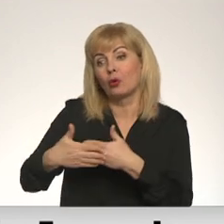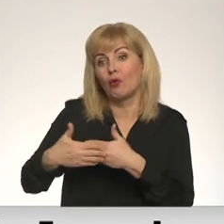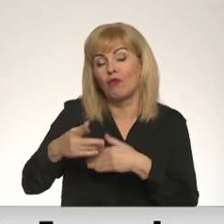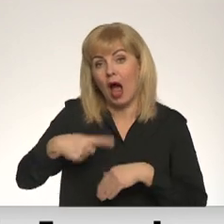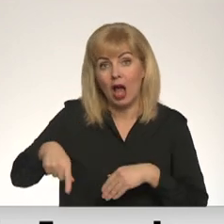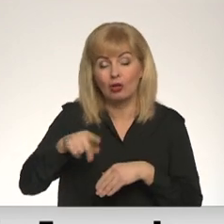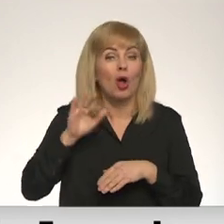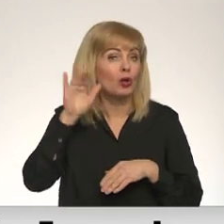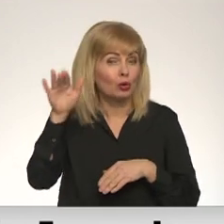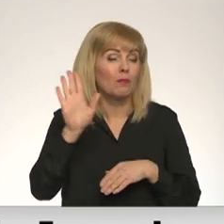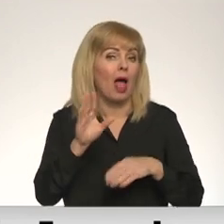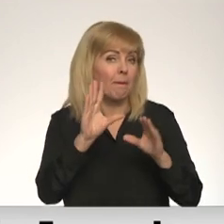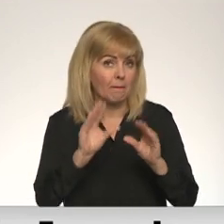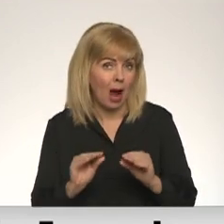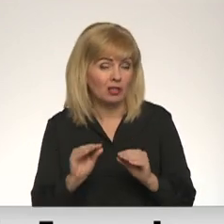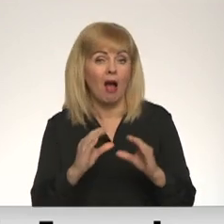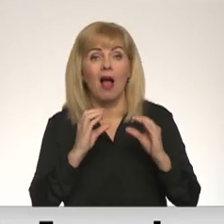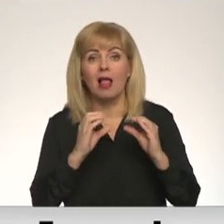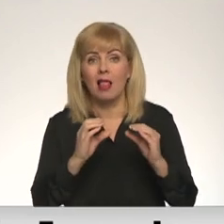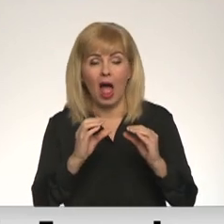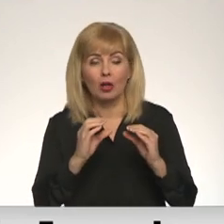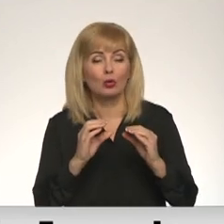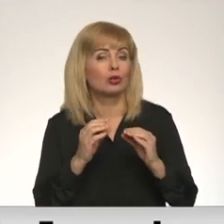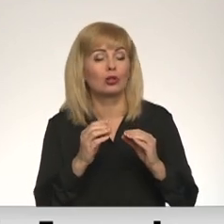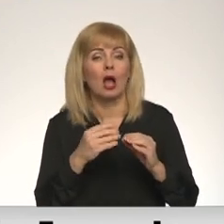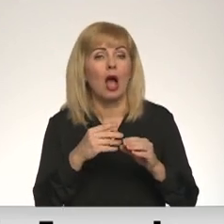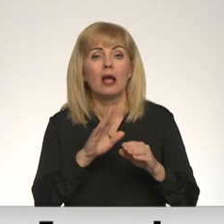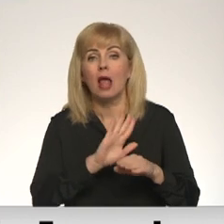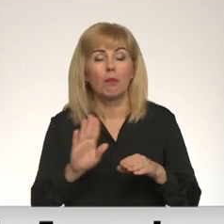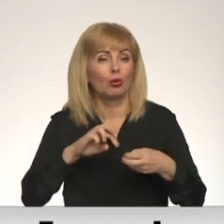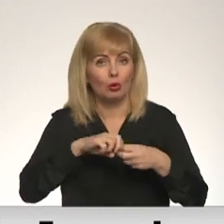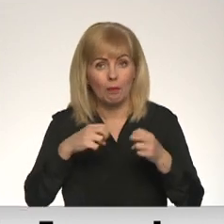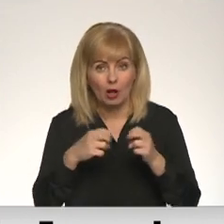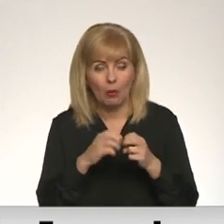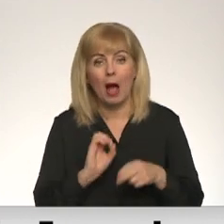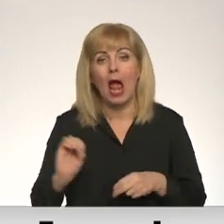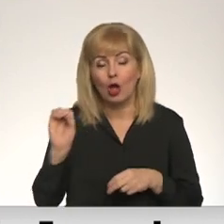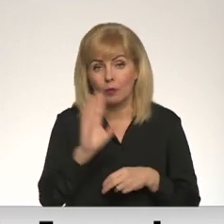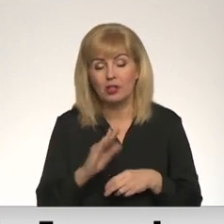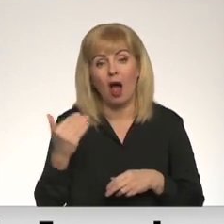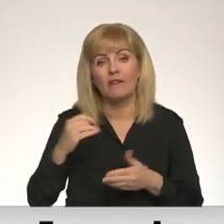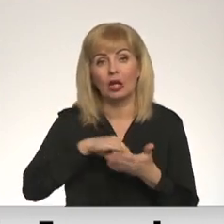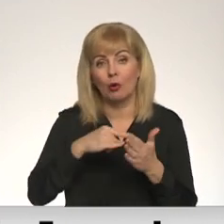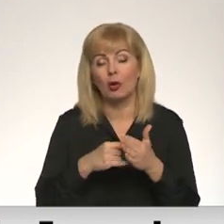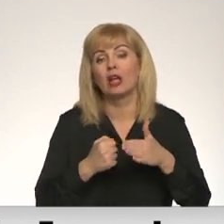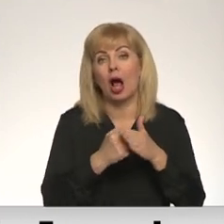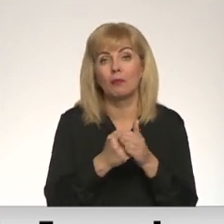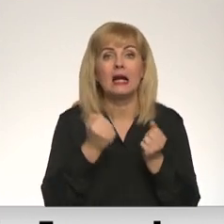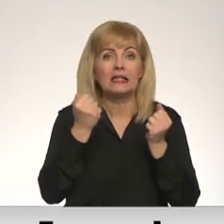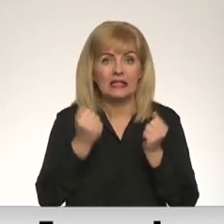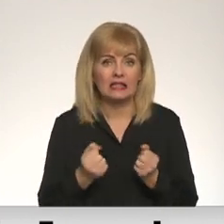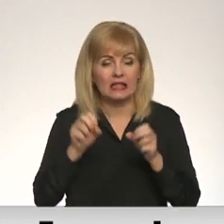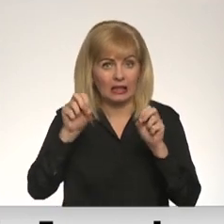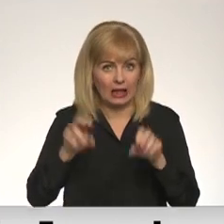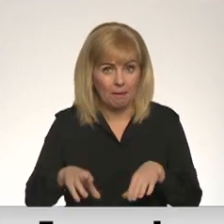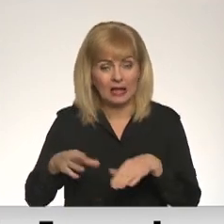Lai turpmāk mazinātu ledusiešanas radītās sekas, dabas aizsardzības pārvalde ar Eiropas Savienības projektu atbalstu stiprinās Rāznas